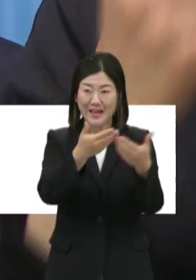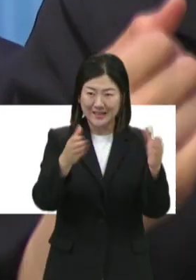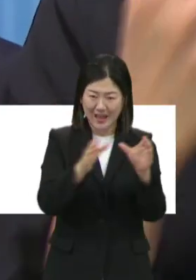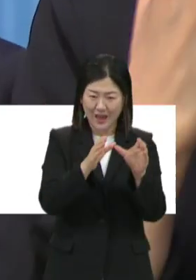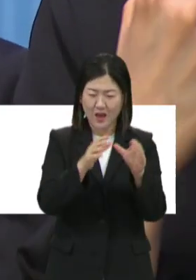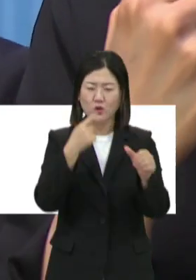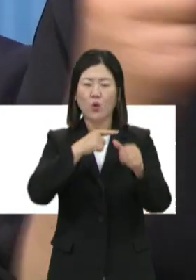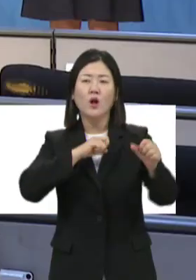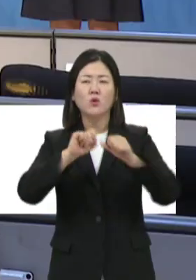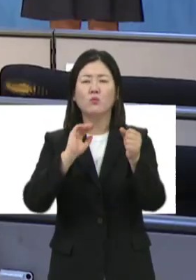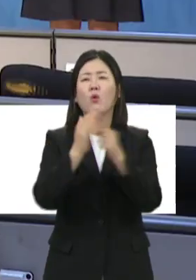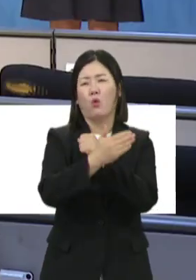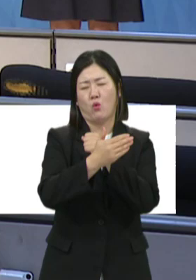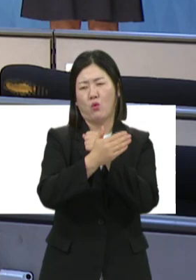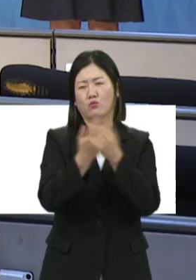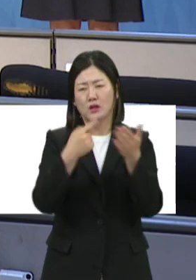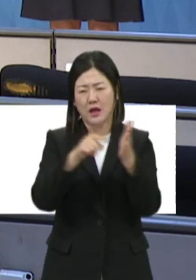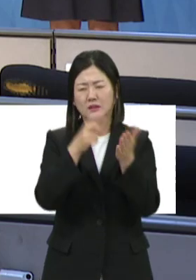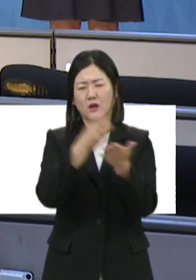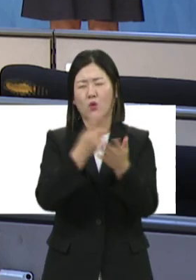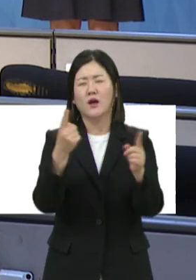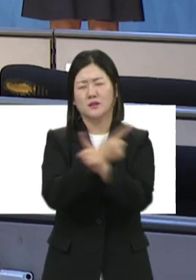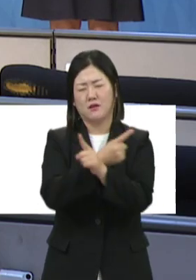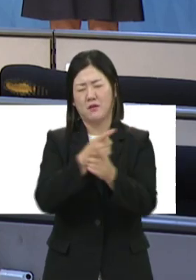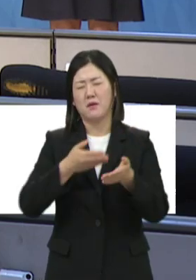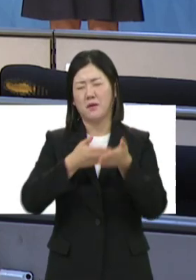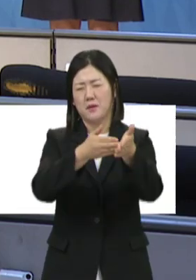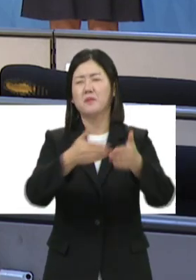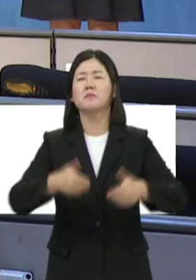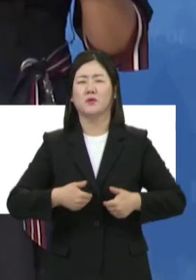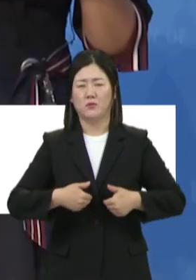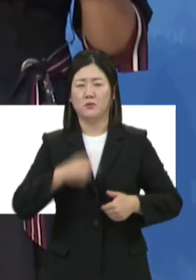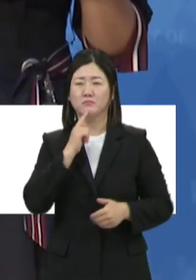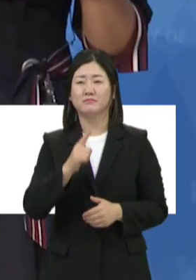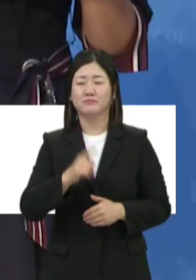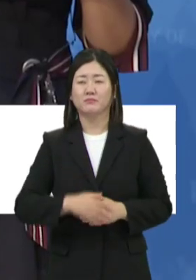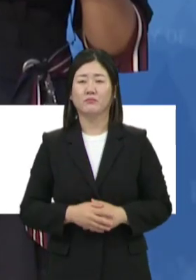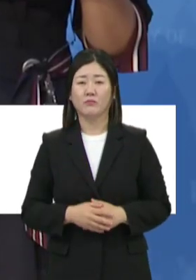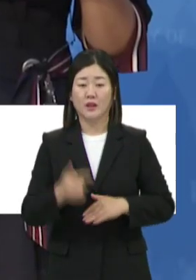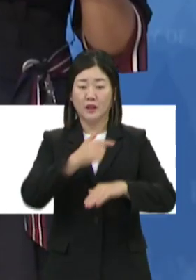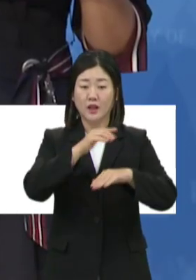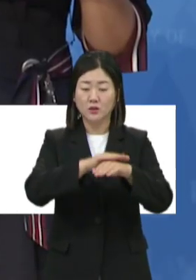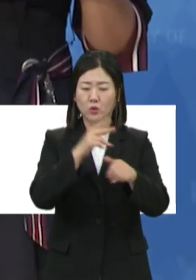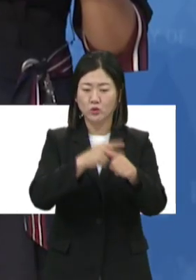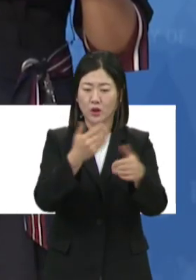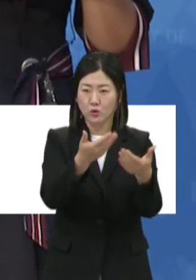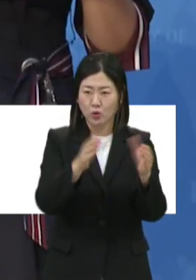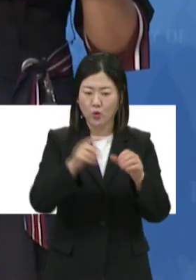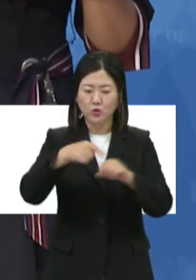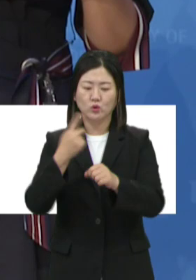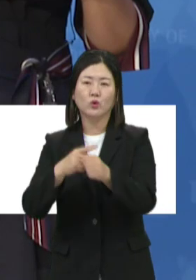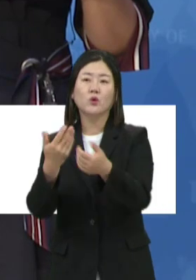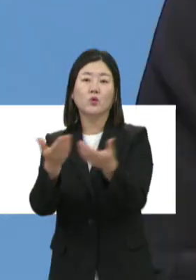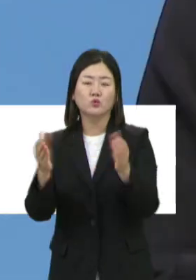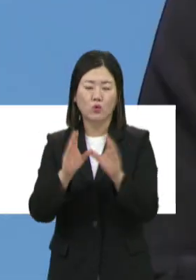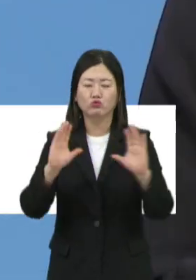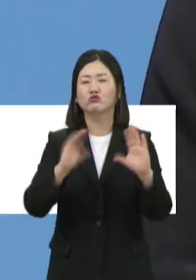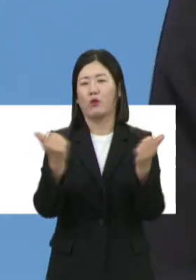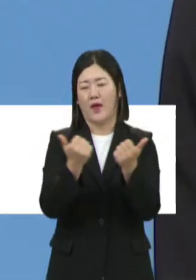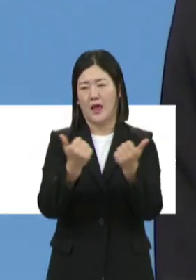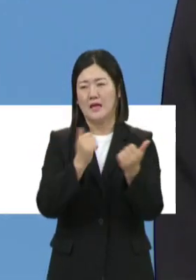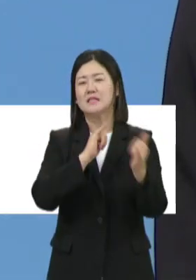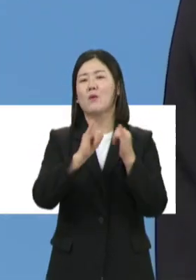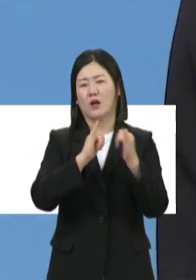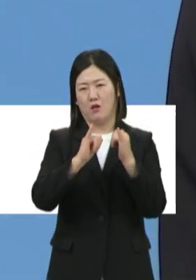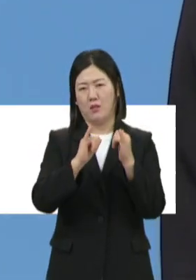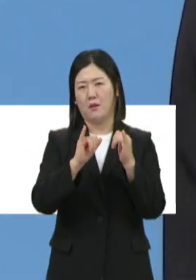교원단체들이 교육활동 보호를 위한 제도 개선 등을 촉구했습니다. 대전 교사노조와 초등교사노조는 국회에서